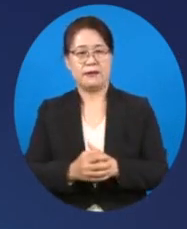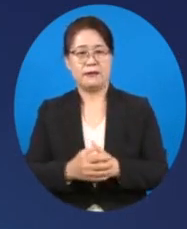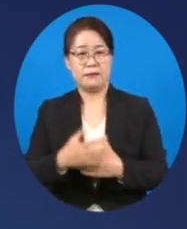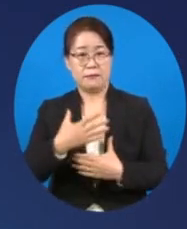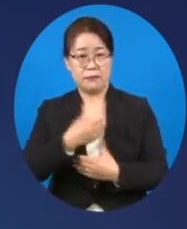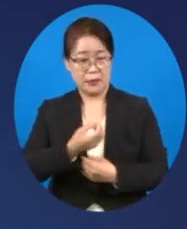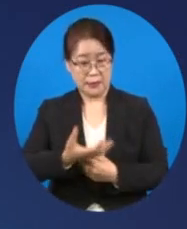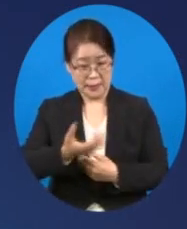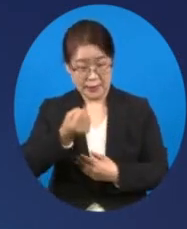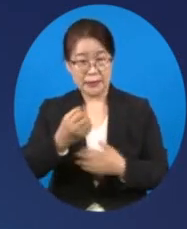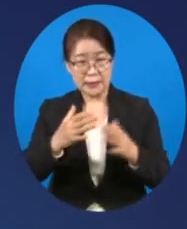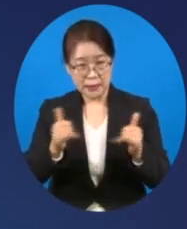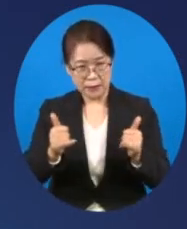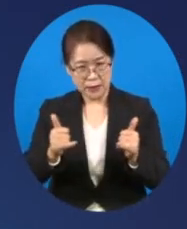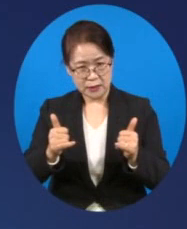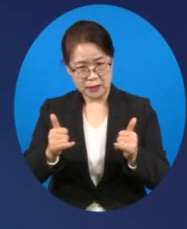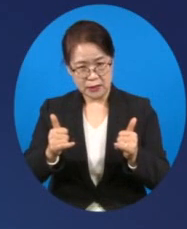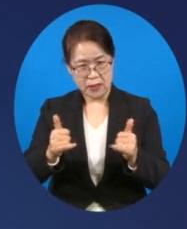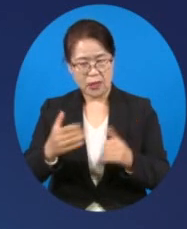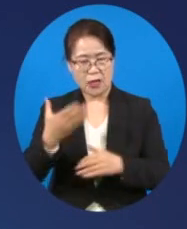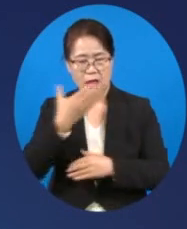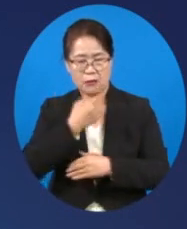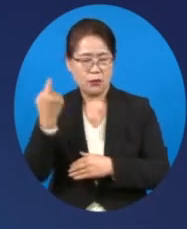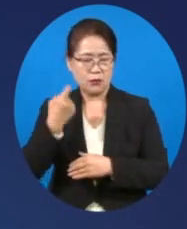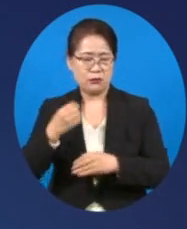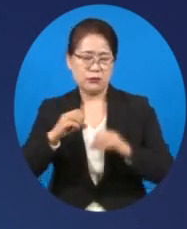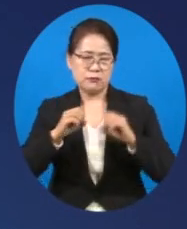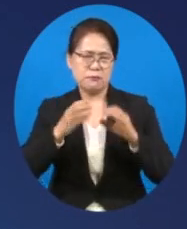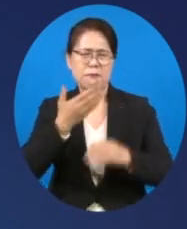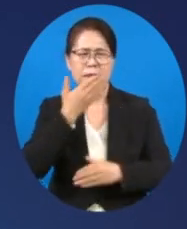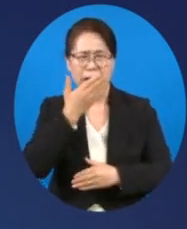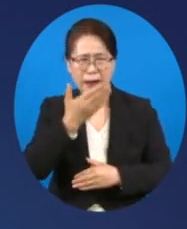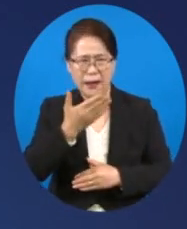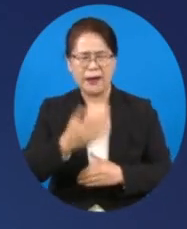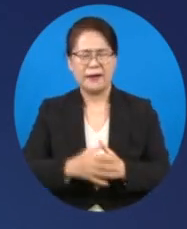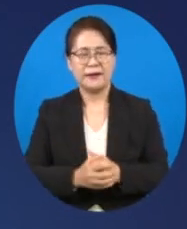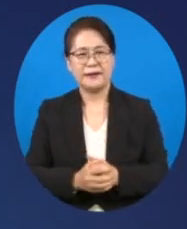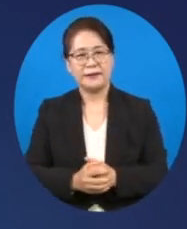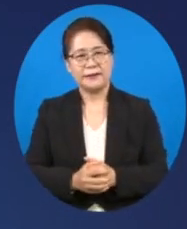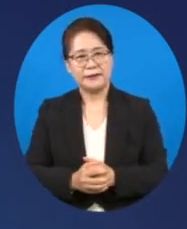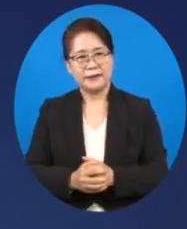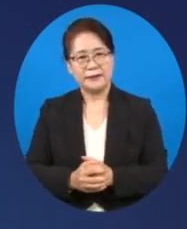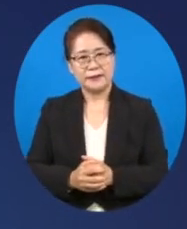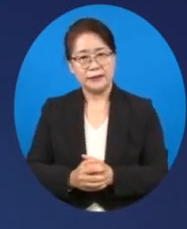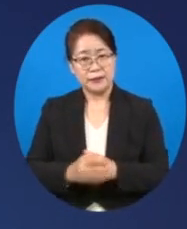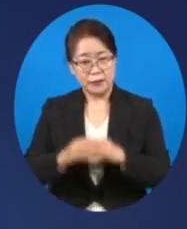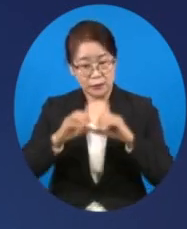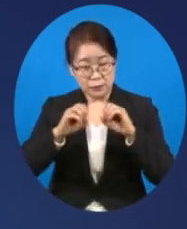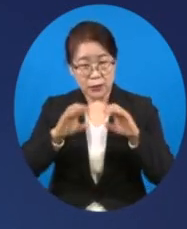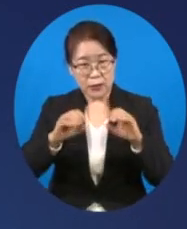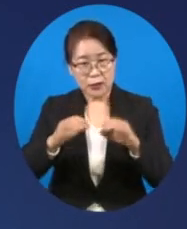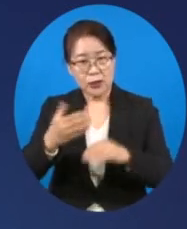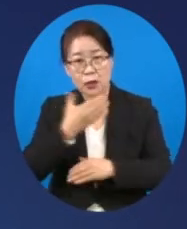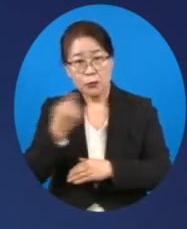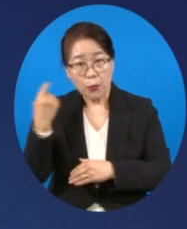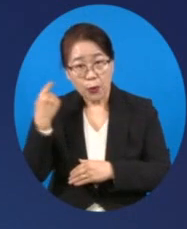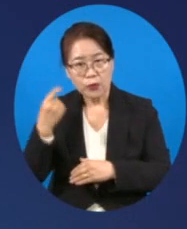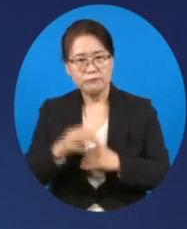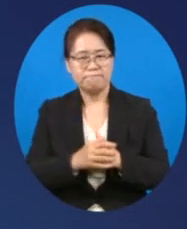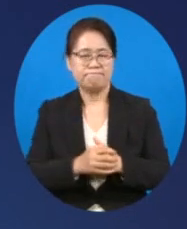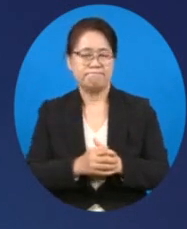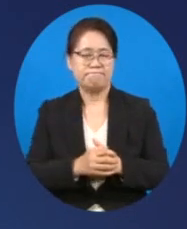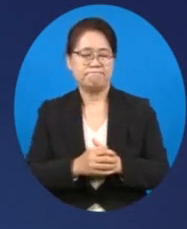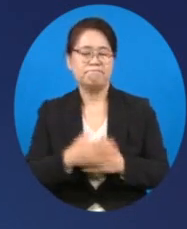평안을 가진 자만이 평안해 복음을 전할 수 있기 때문이라는 거예요 자 우리가 전하는 복음은 평안의